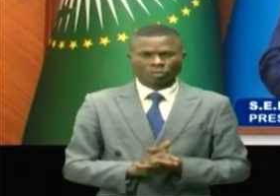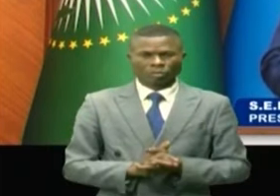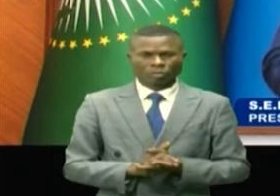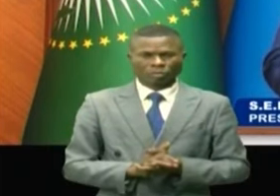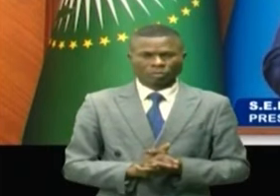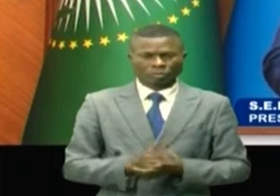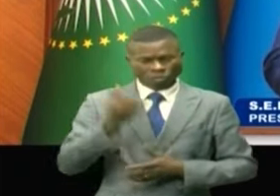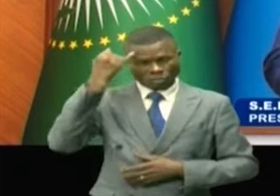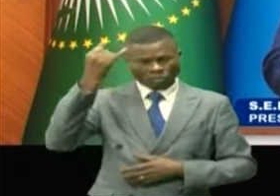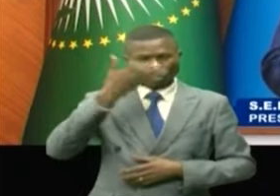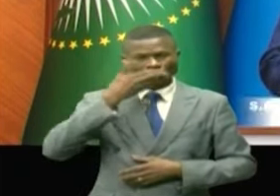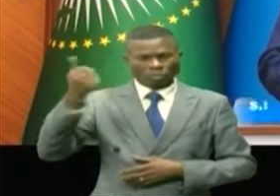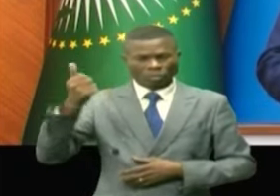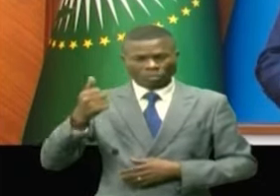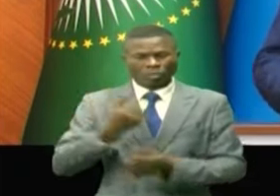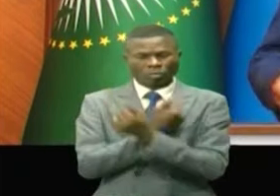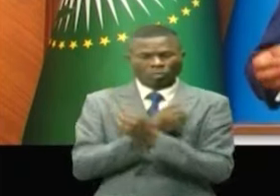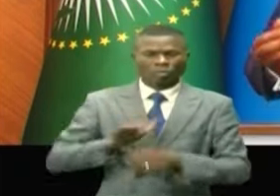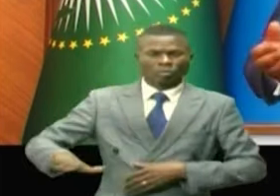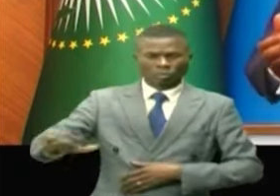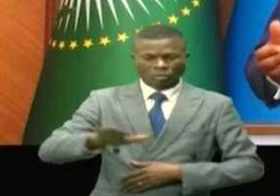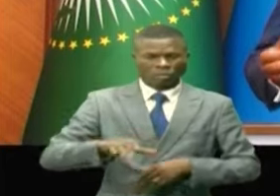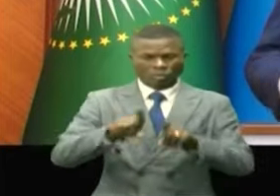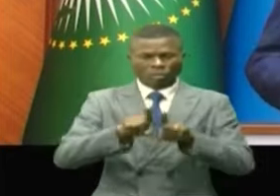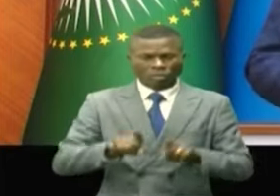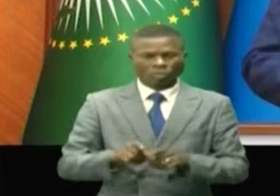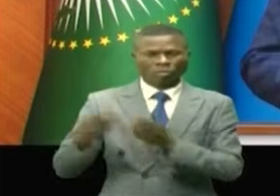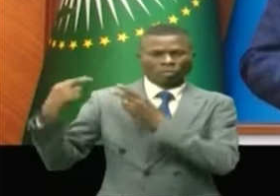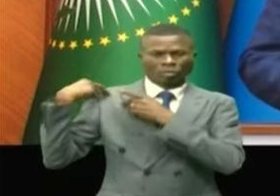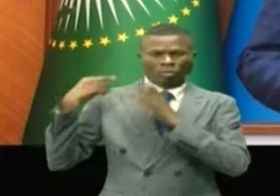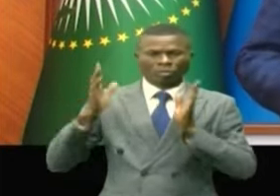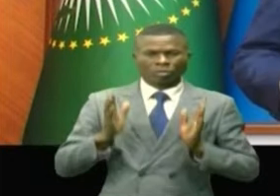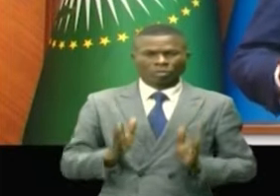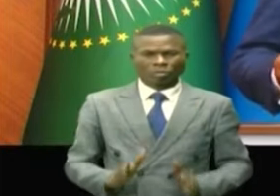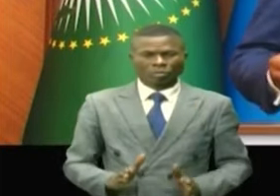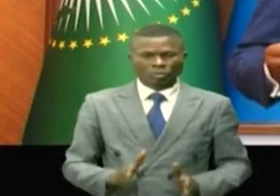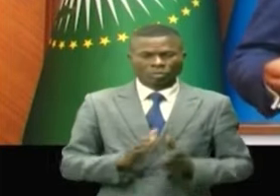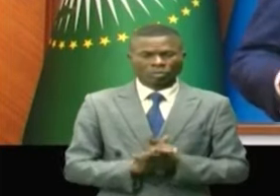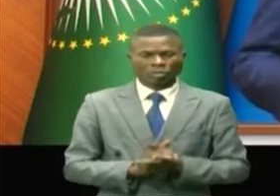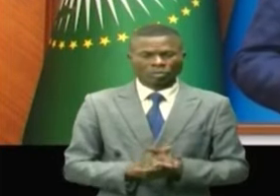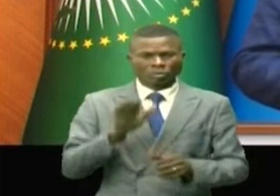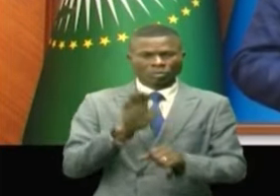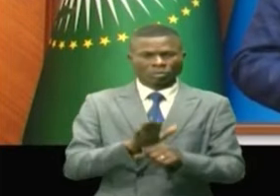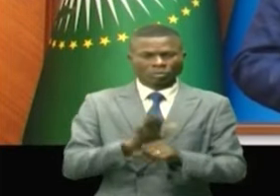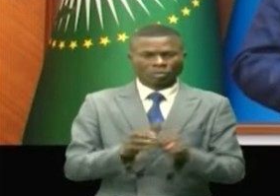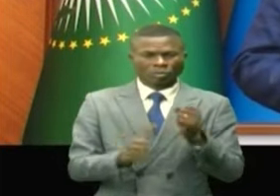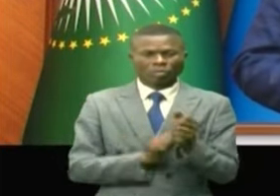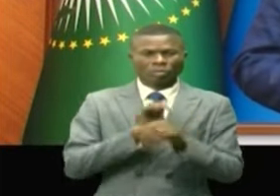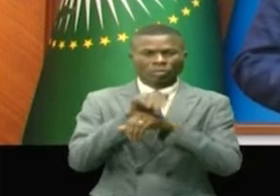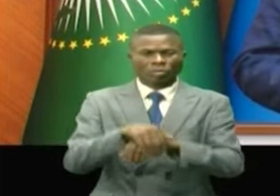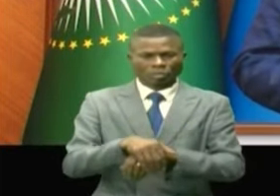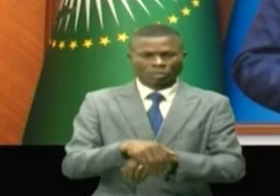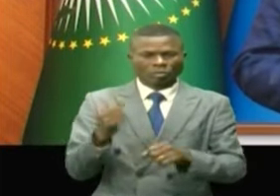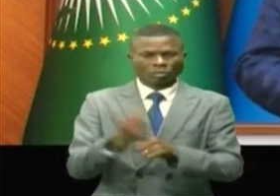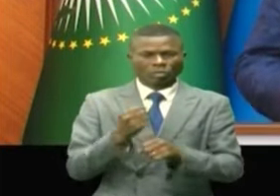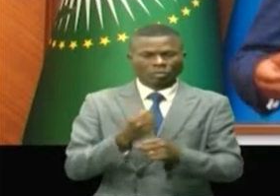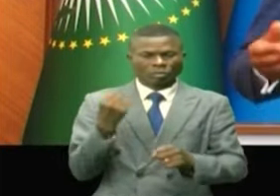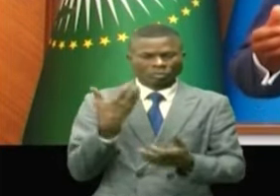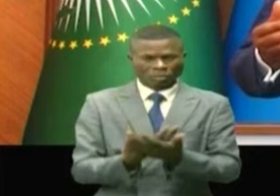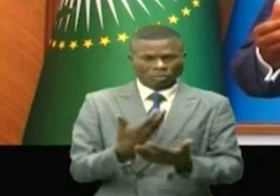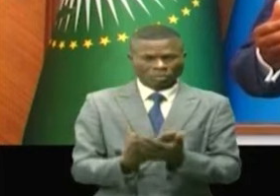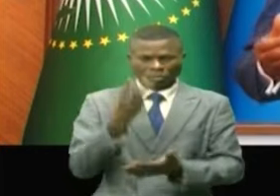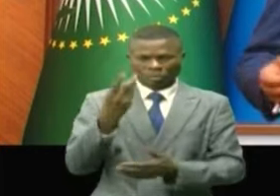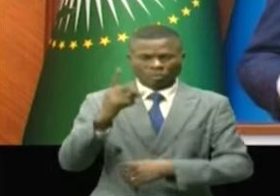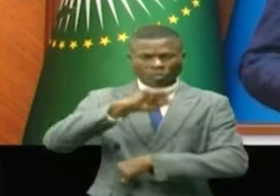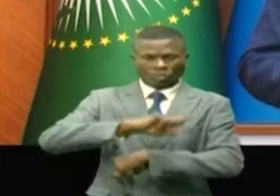d'un sens élevé de patriotisme et de responsabilité les différents participants ont travaillé d'arrache-pied durant les